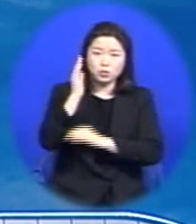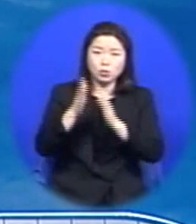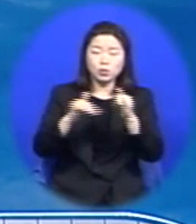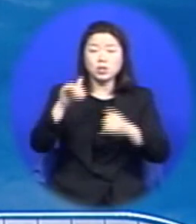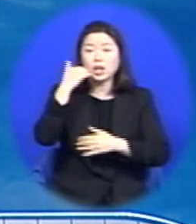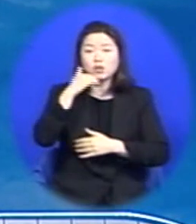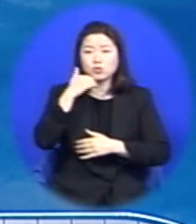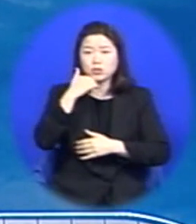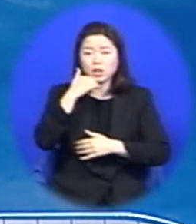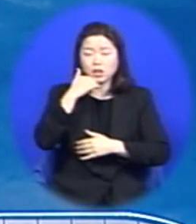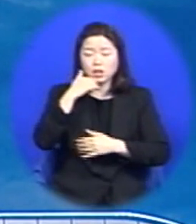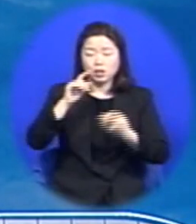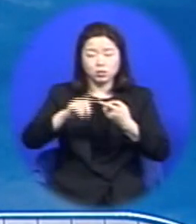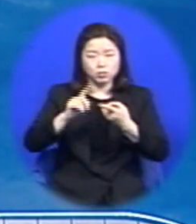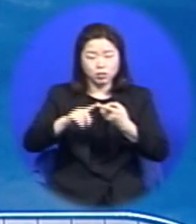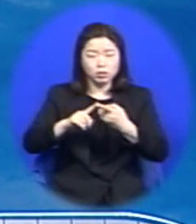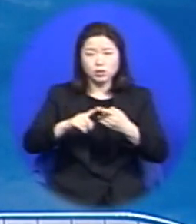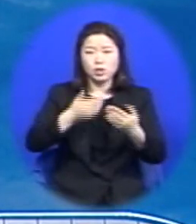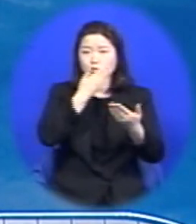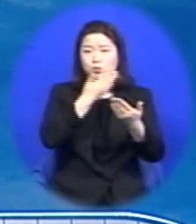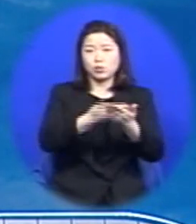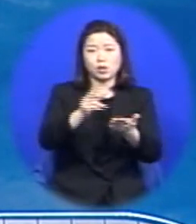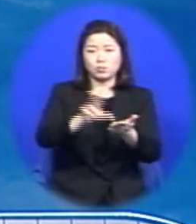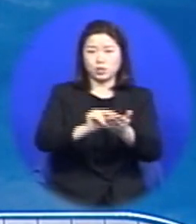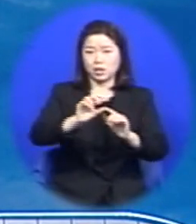것은 그렇게 문제가 안 됩니다.